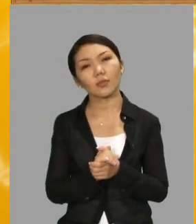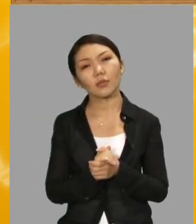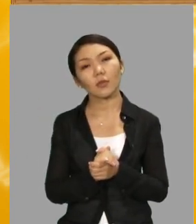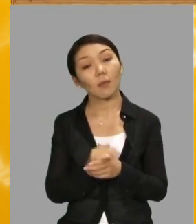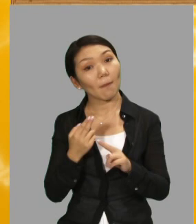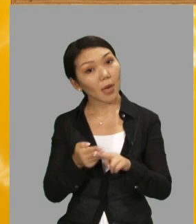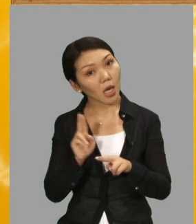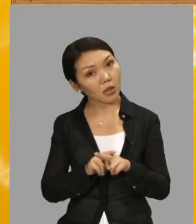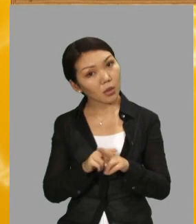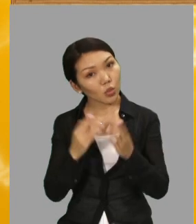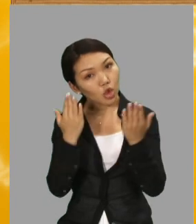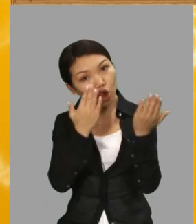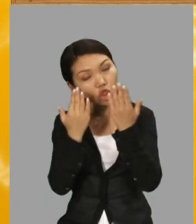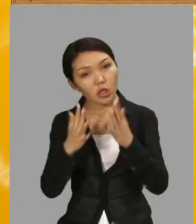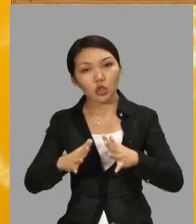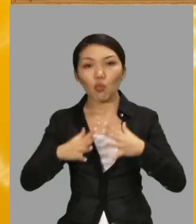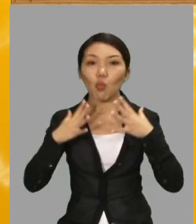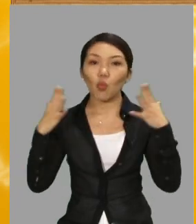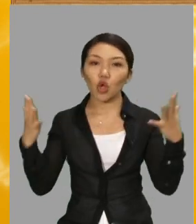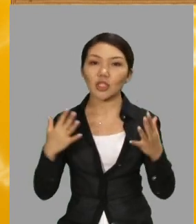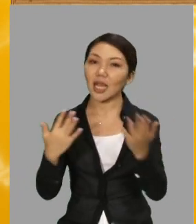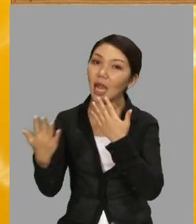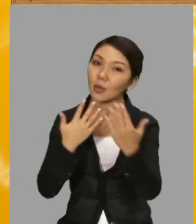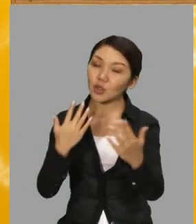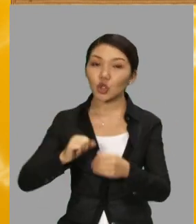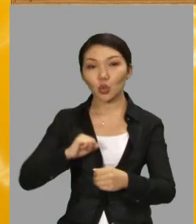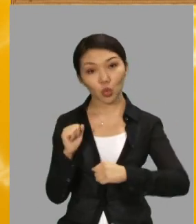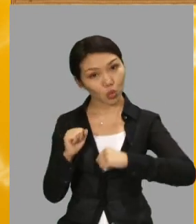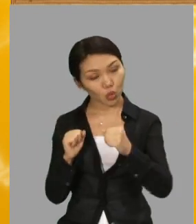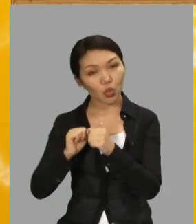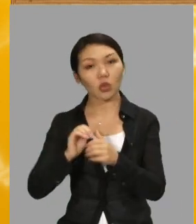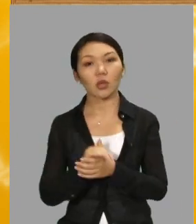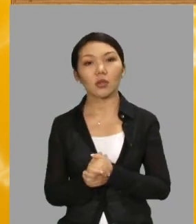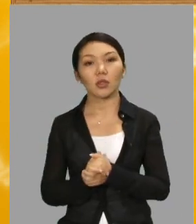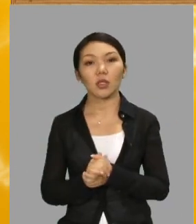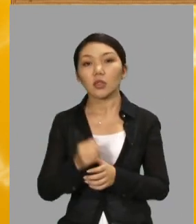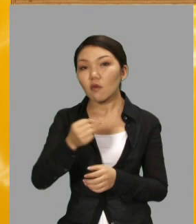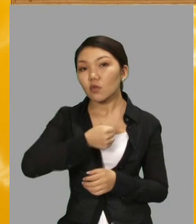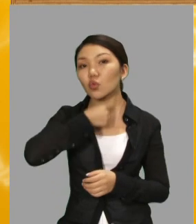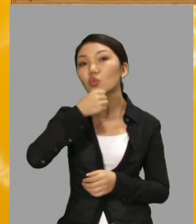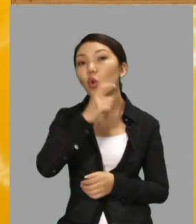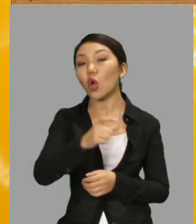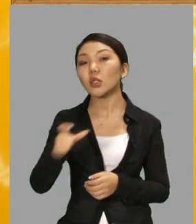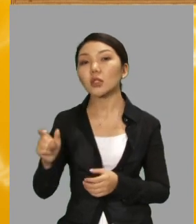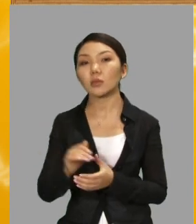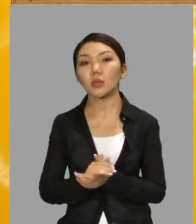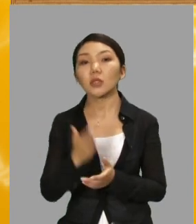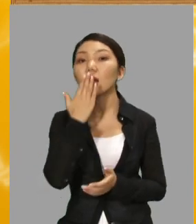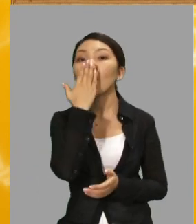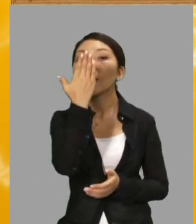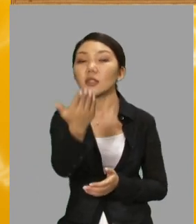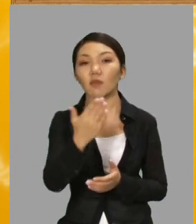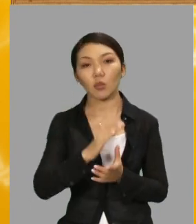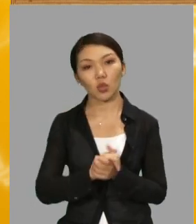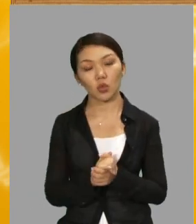Поэтому читайте больше. Общайтесь друг с другом, со взрослыми, задавайте